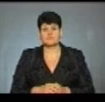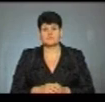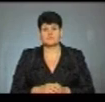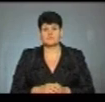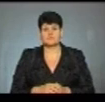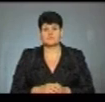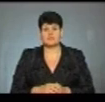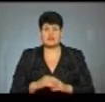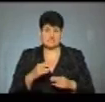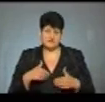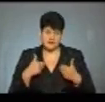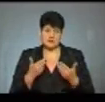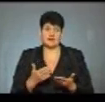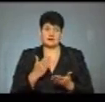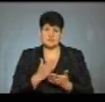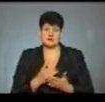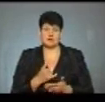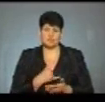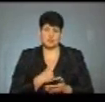Ви звертайтесь, є в нас і